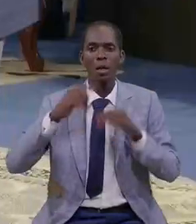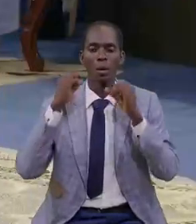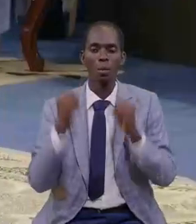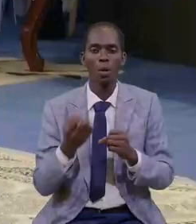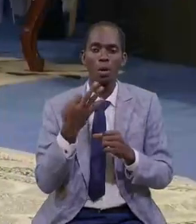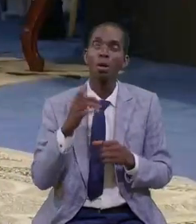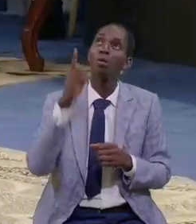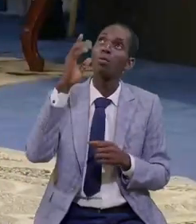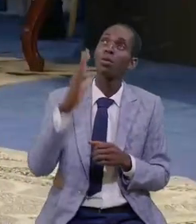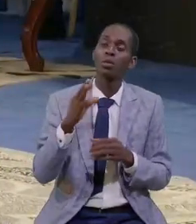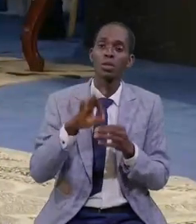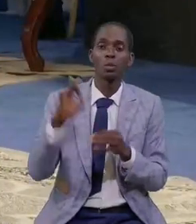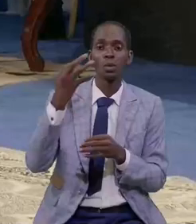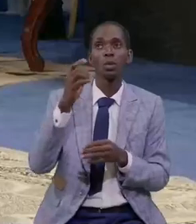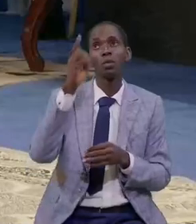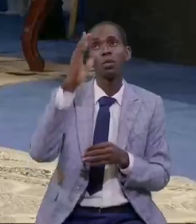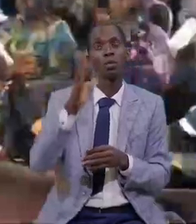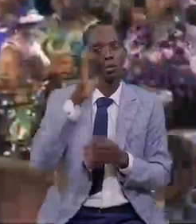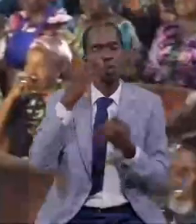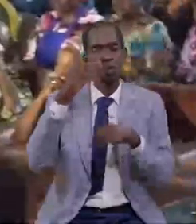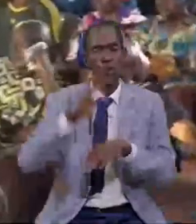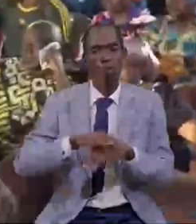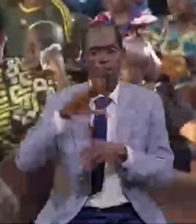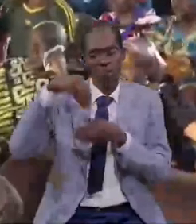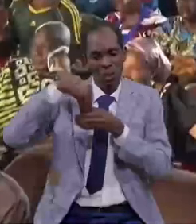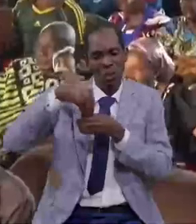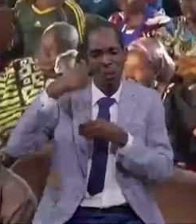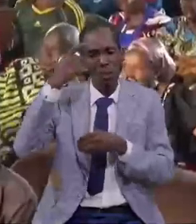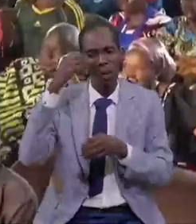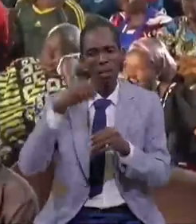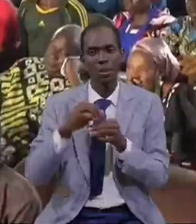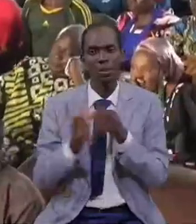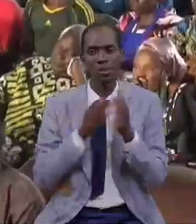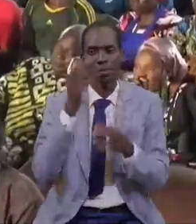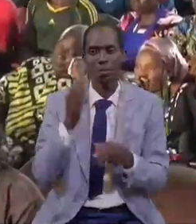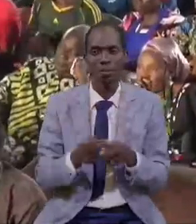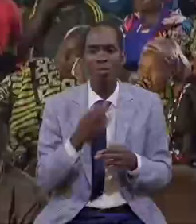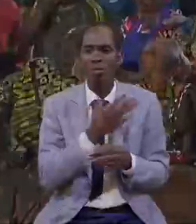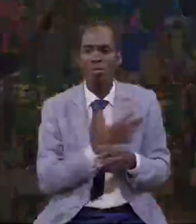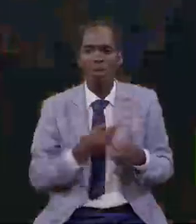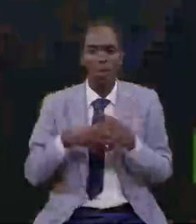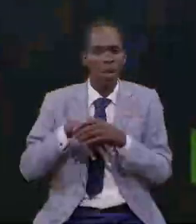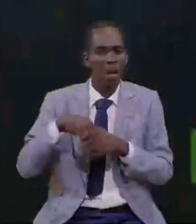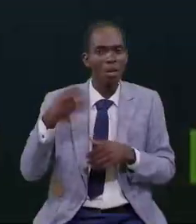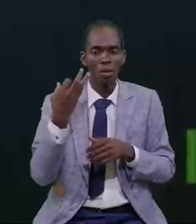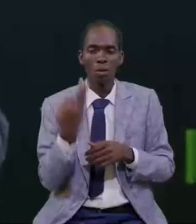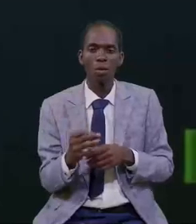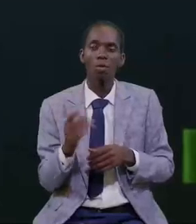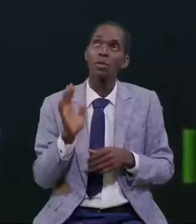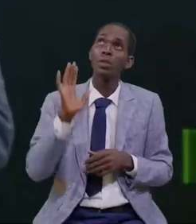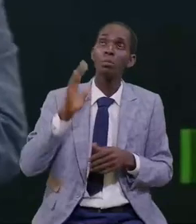établie dans ton homme intérieur au nom de jés maintenant et de son sein